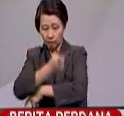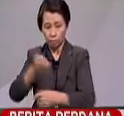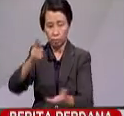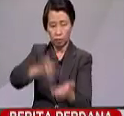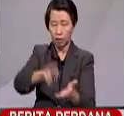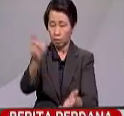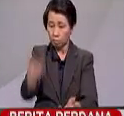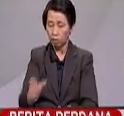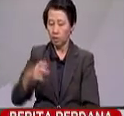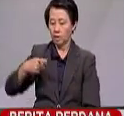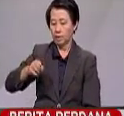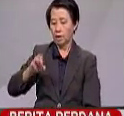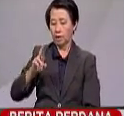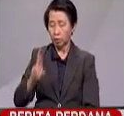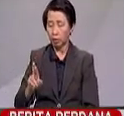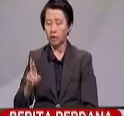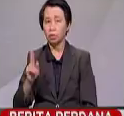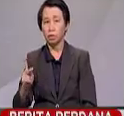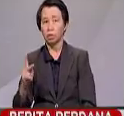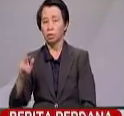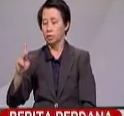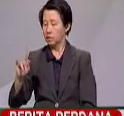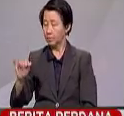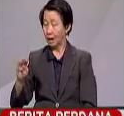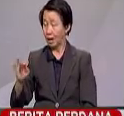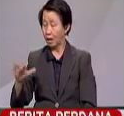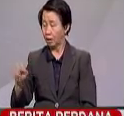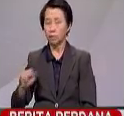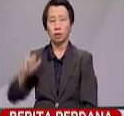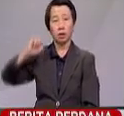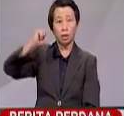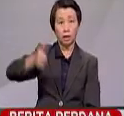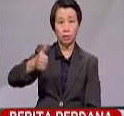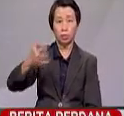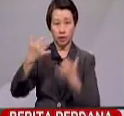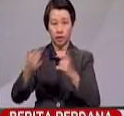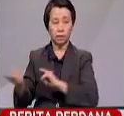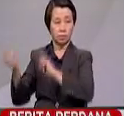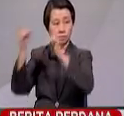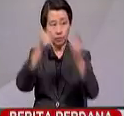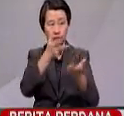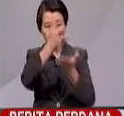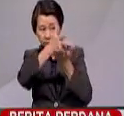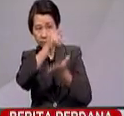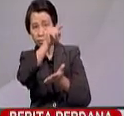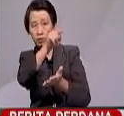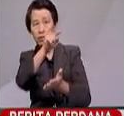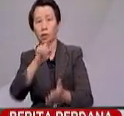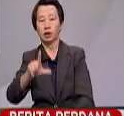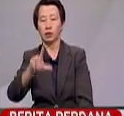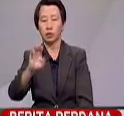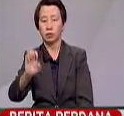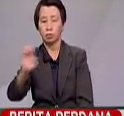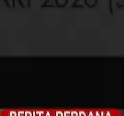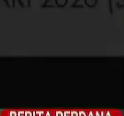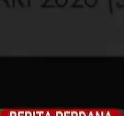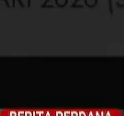calon PRK Kimanis yang akan diadakan esok, kita bersama Farah Lee Asman.